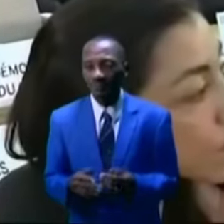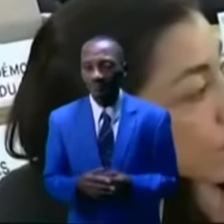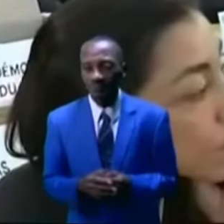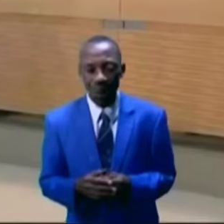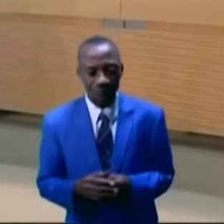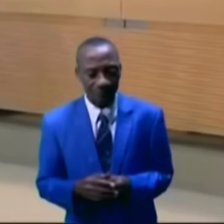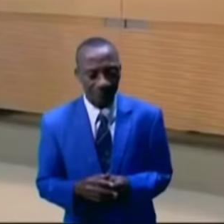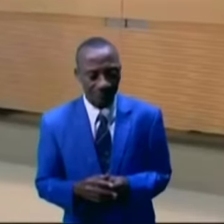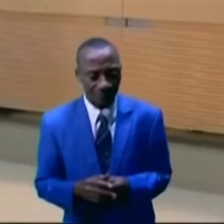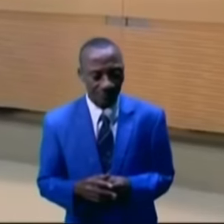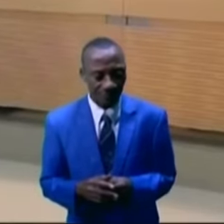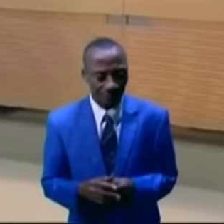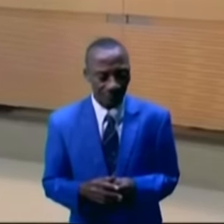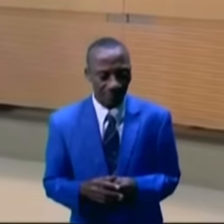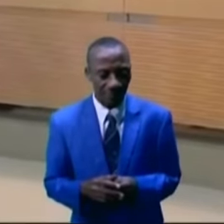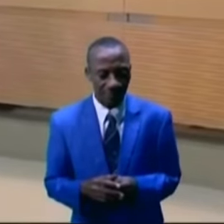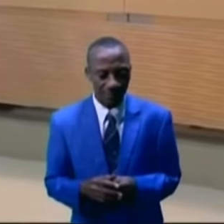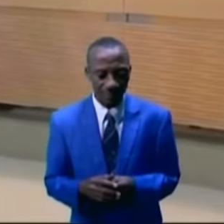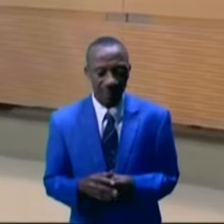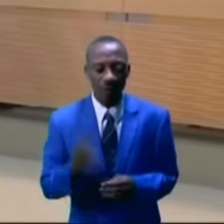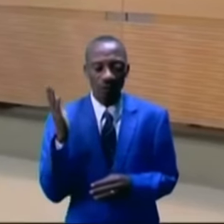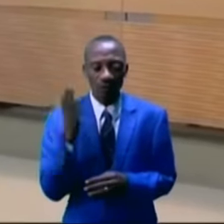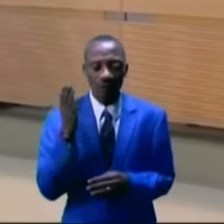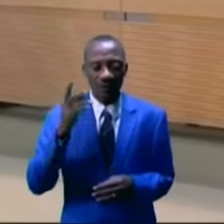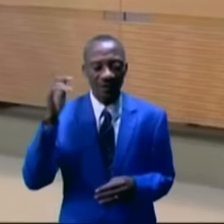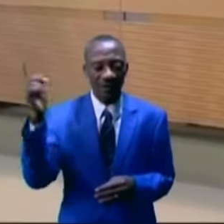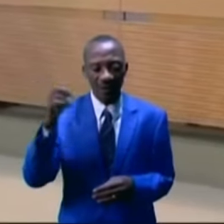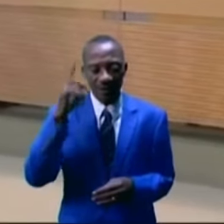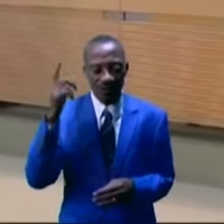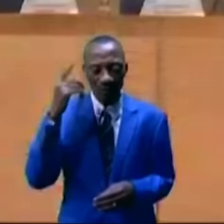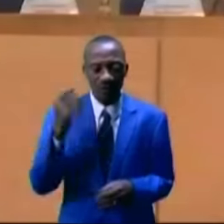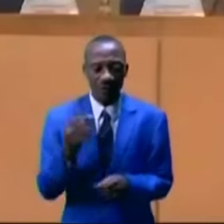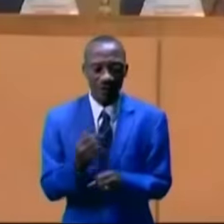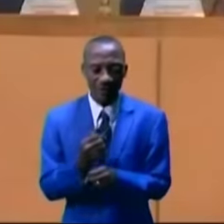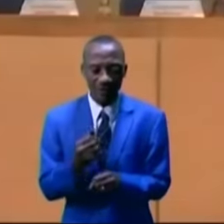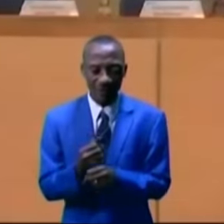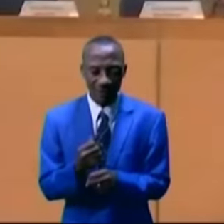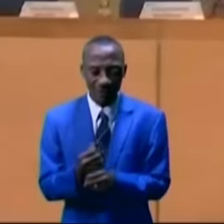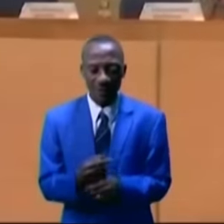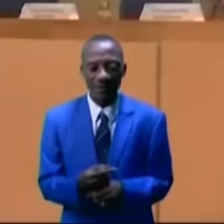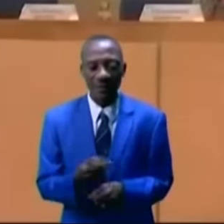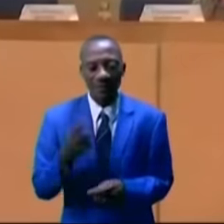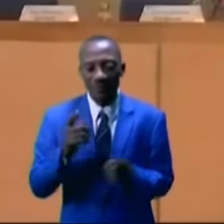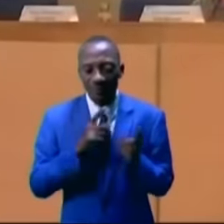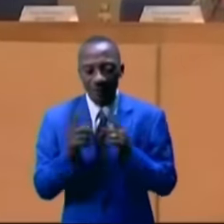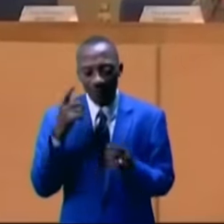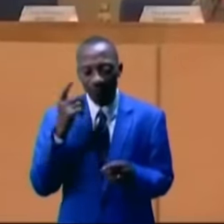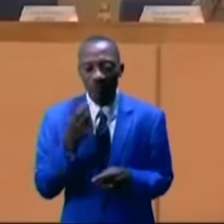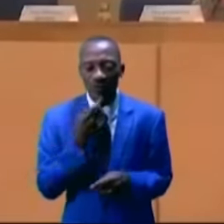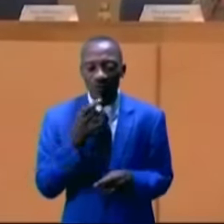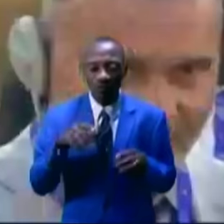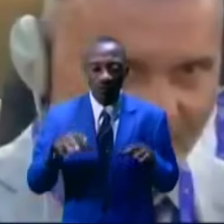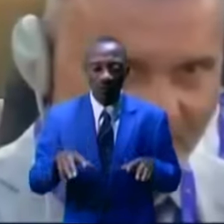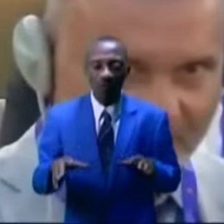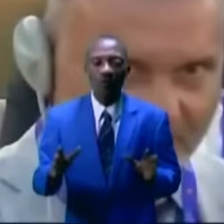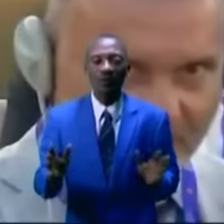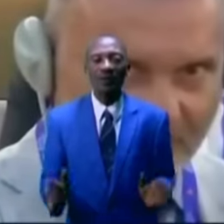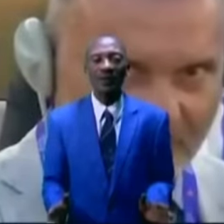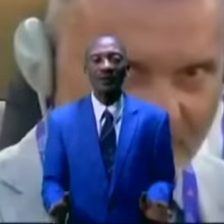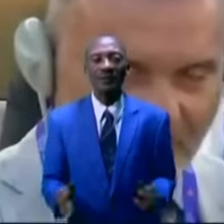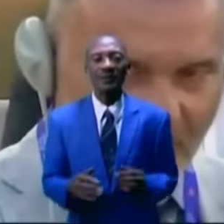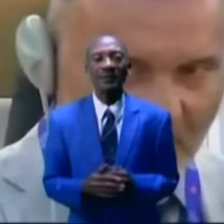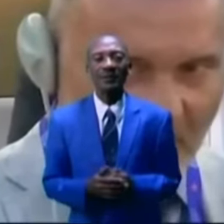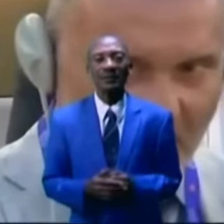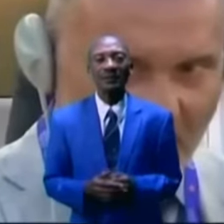de la conférence internationale du travail, tenue du 3 au 16 juin 2024 à Genève, en Suisse, où la